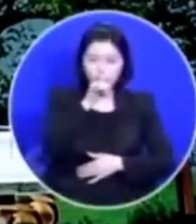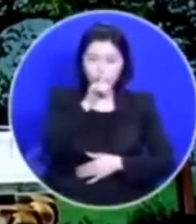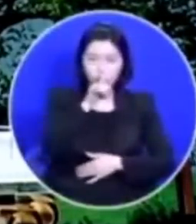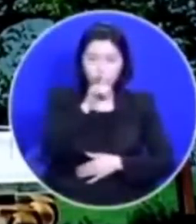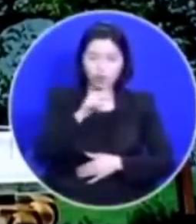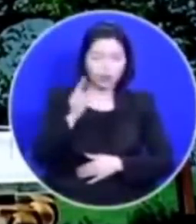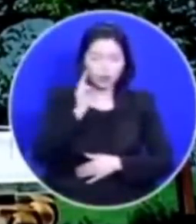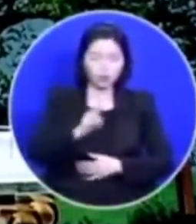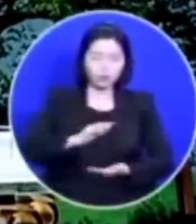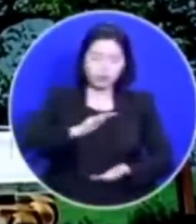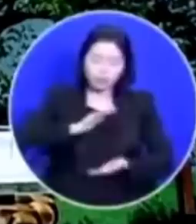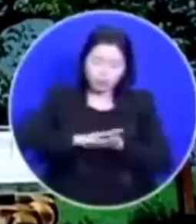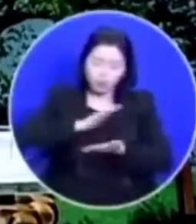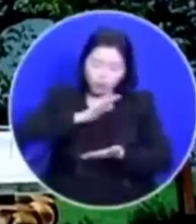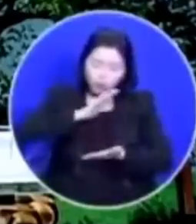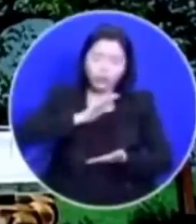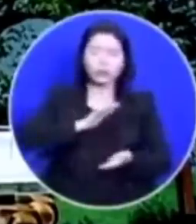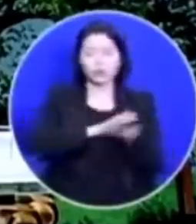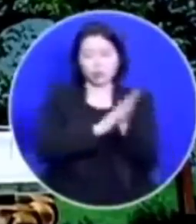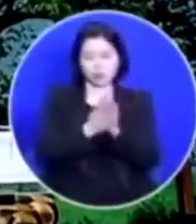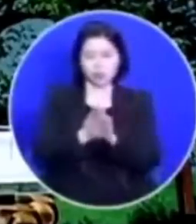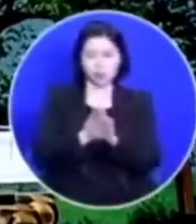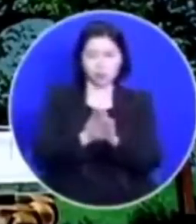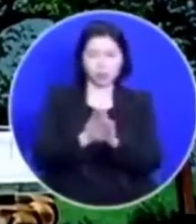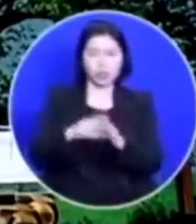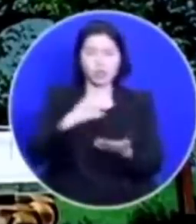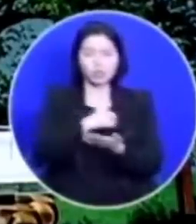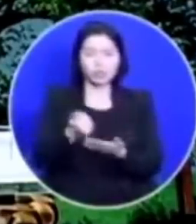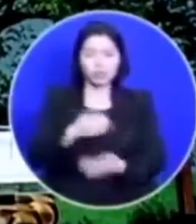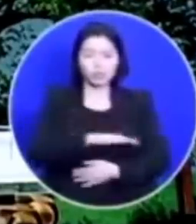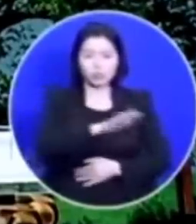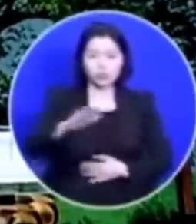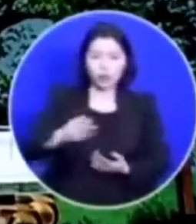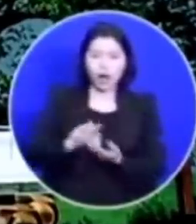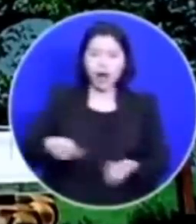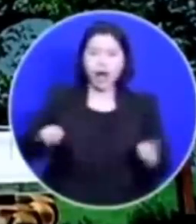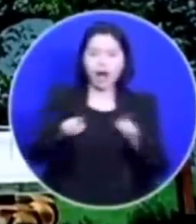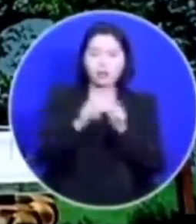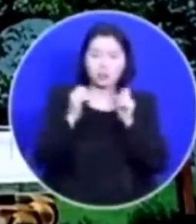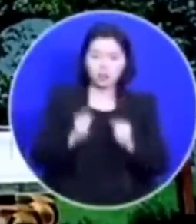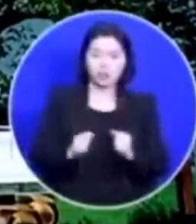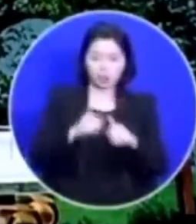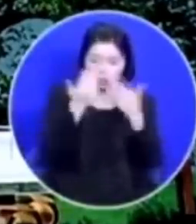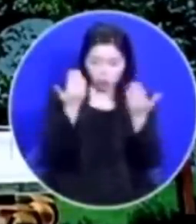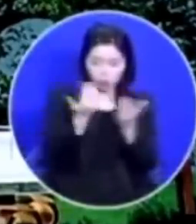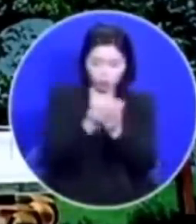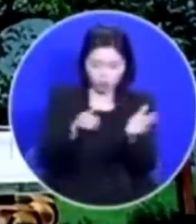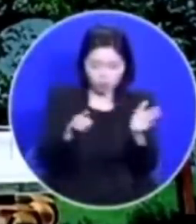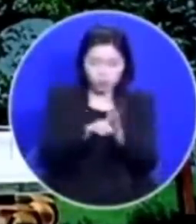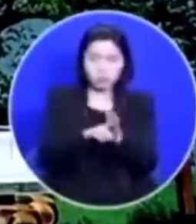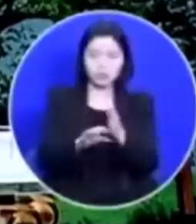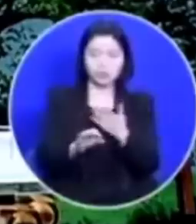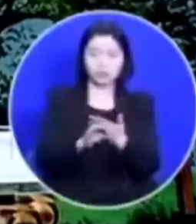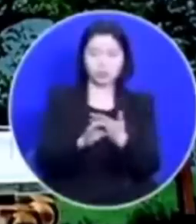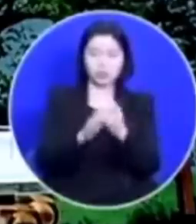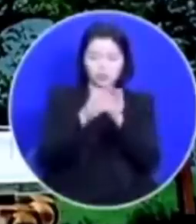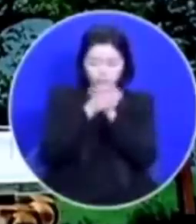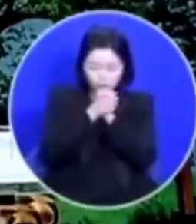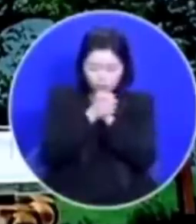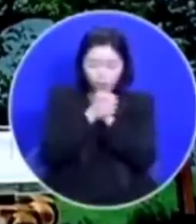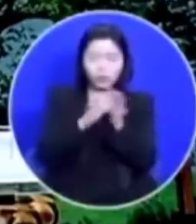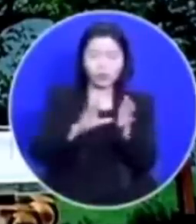너무나 뜨거워 지는 것입니다 주님이 우리와 함께 계신 것을 온전히 믿으며 그리고 기도할 때